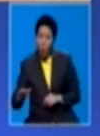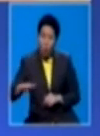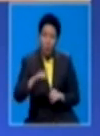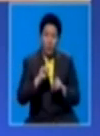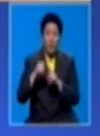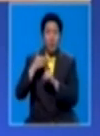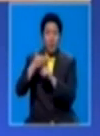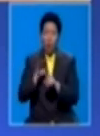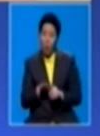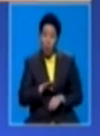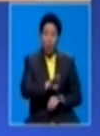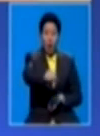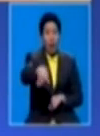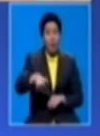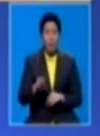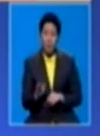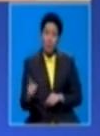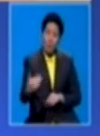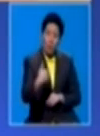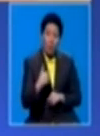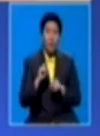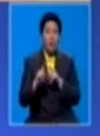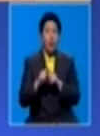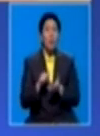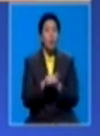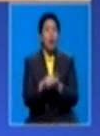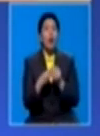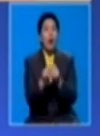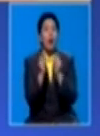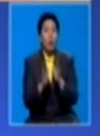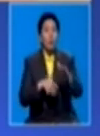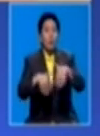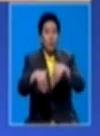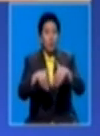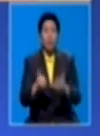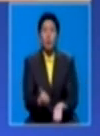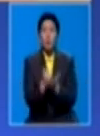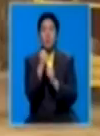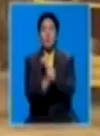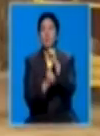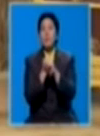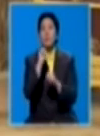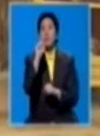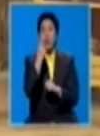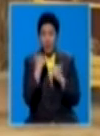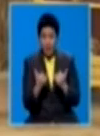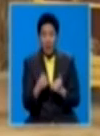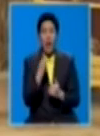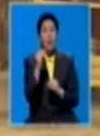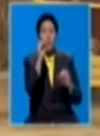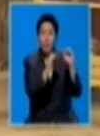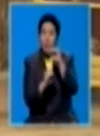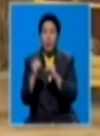ะครับและทางกลับรถต่างๆเพื่ออำนวยความสะดวกให้กับพี่น้องประชาชนสำหรับการเดินทางในช่วงปีใหม่นะครับการเดินทางกลับขอให้ปลอดภัยทุกค